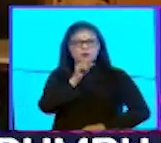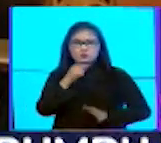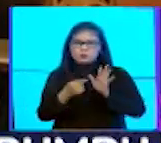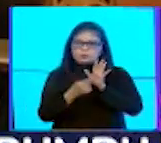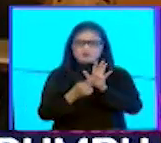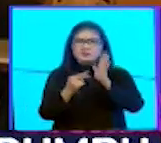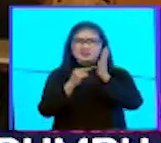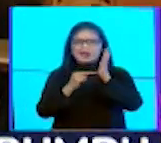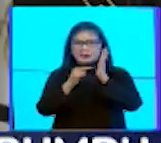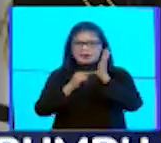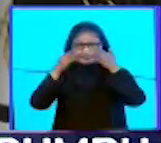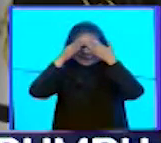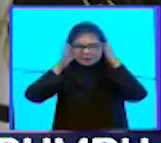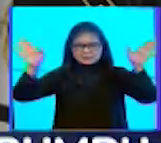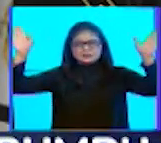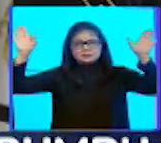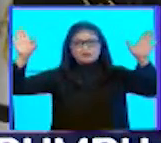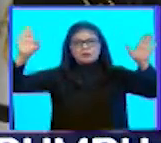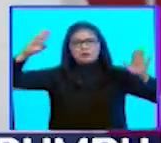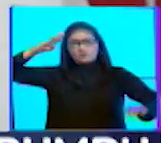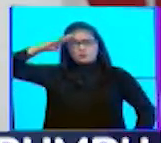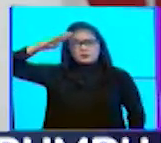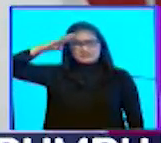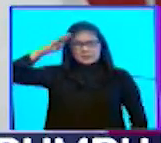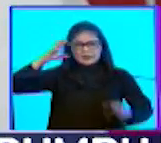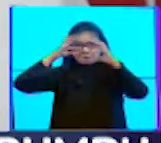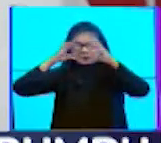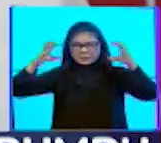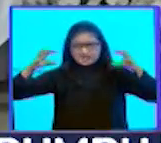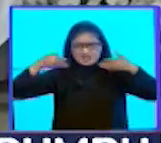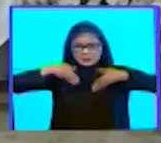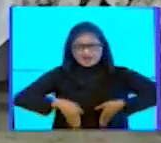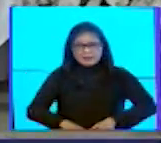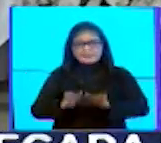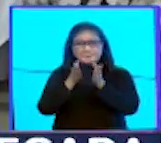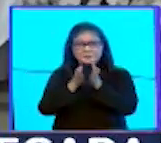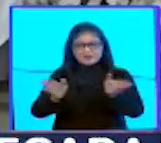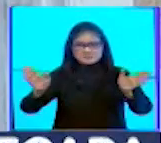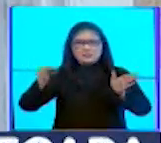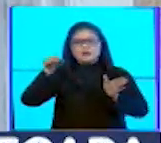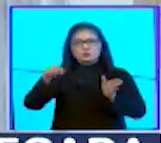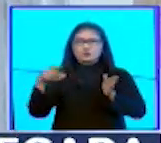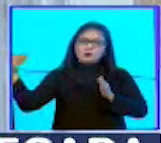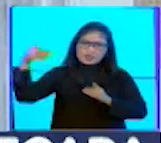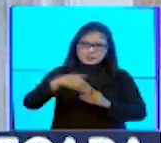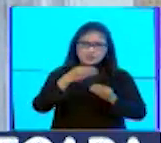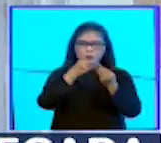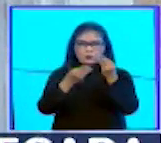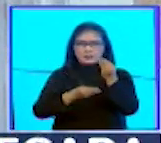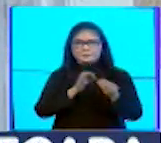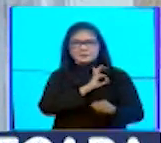nilai-nilai Pancasila. Dalam upacara peringatan hari lahir Pancasila, turut hadir Wakil Presiden Ma'ruf Amin, Presiden